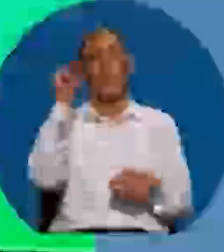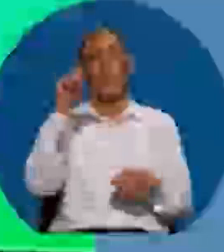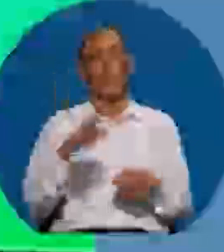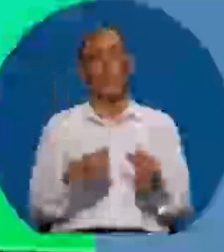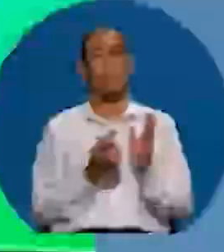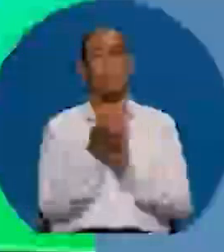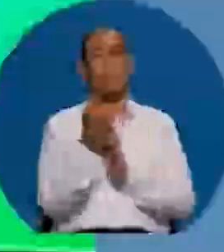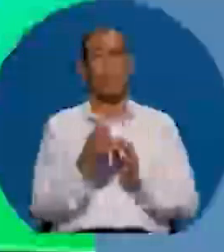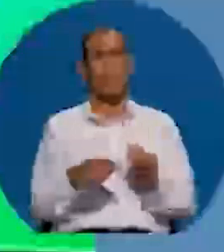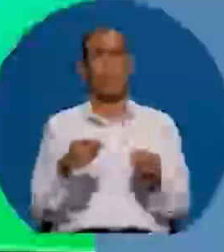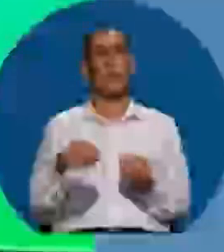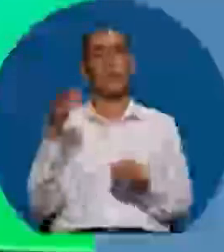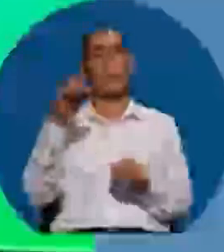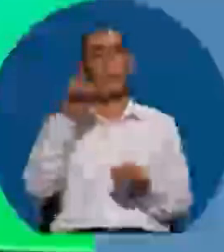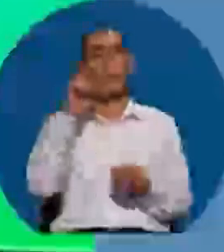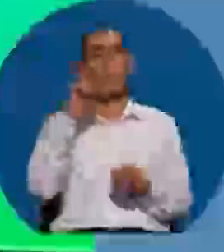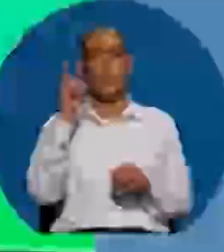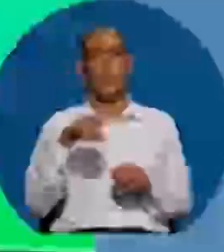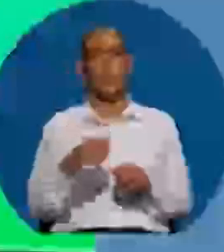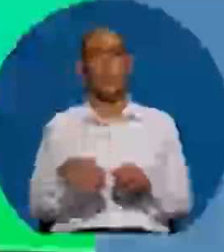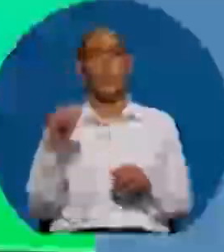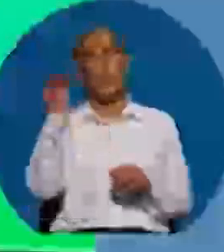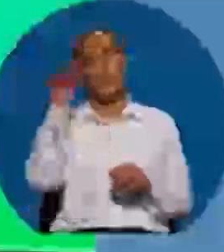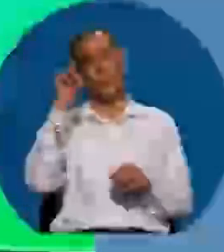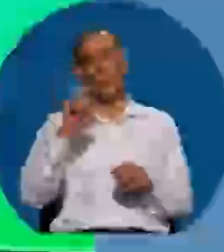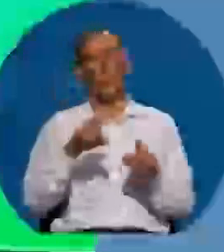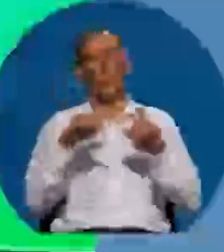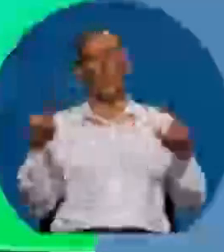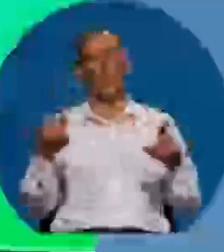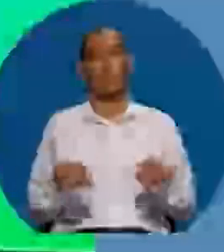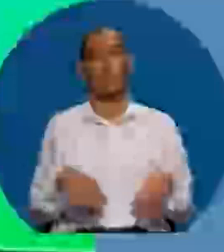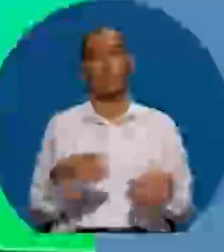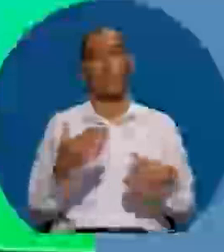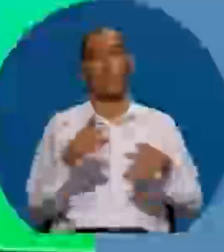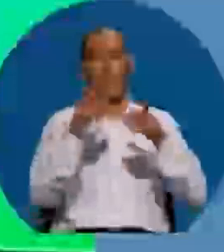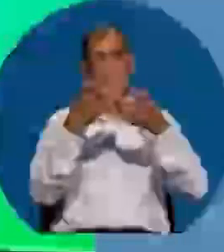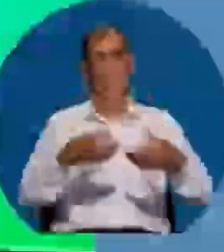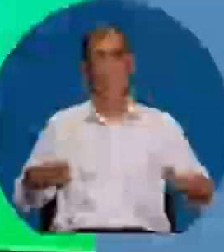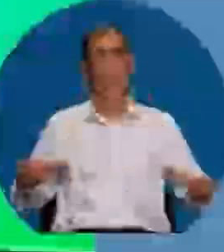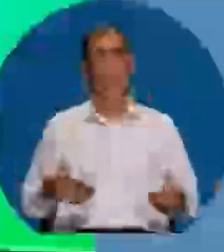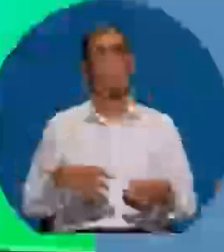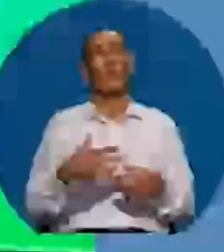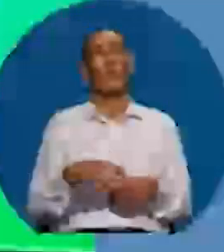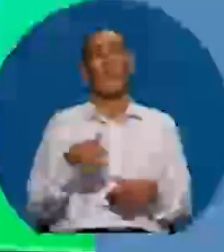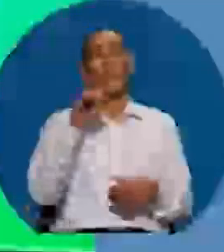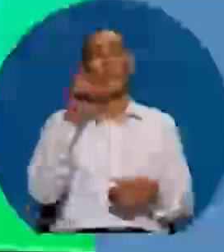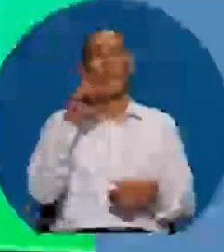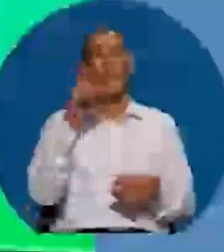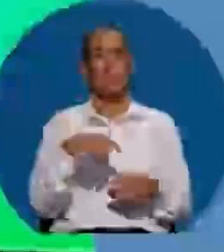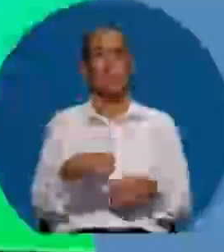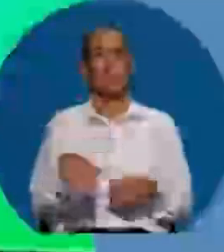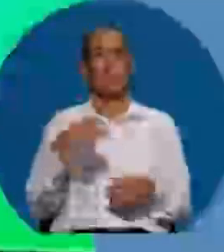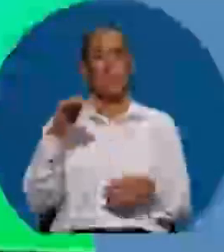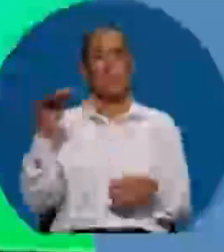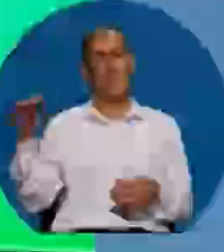жанады, онда өмір шырағы. Мектепте оқығалардың өмірі бәхар, кеулі жаз. Мұғалім бәрха